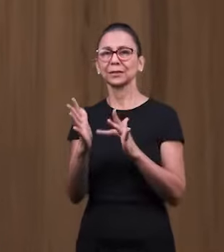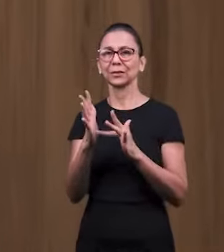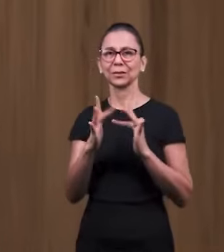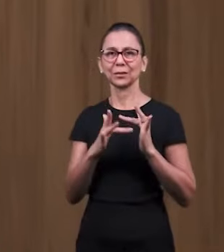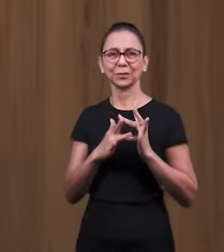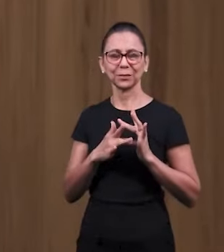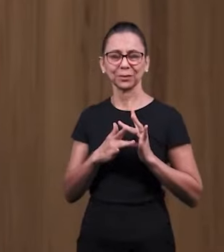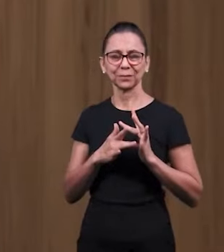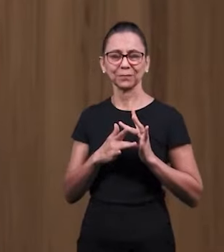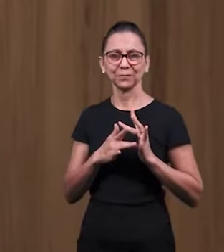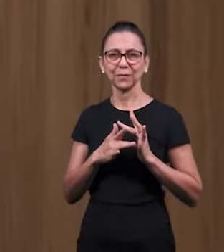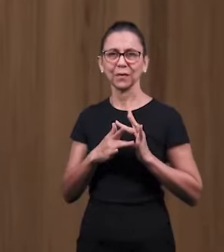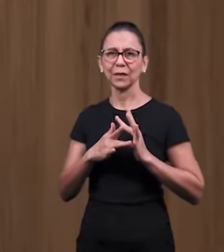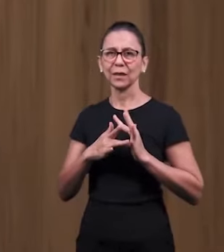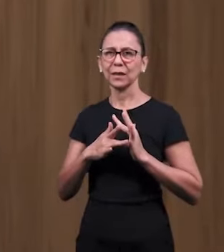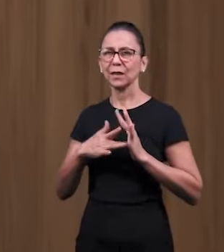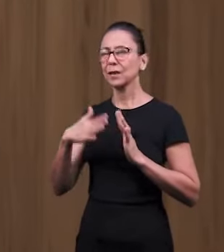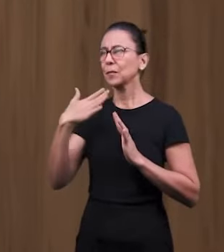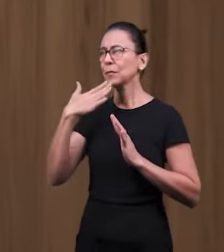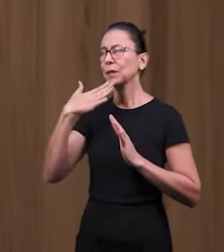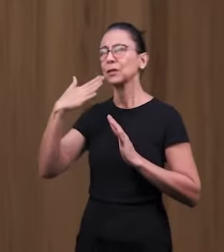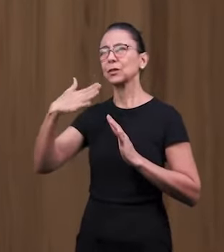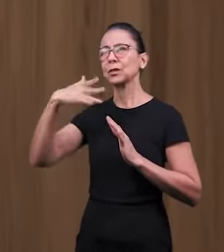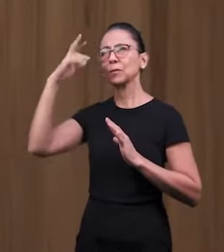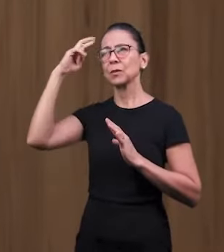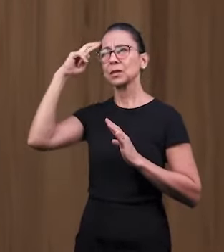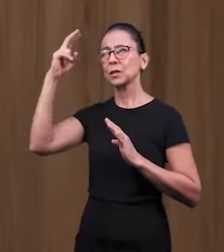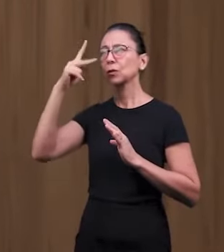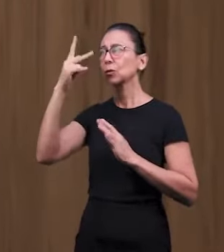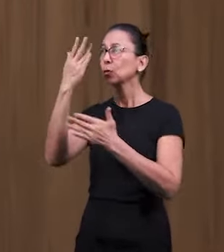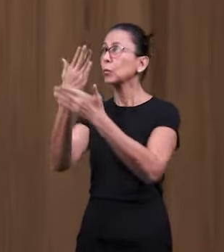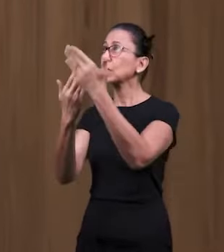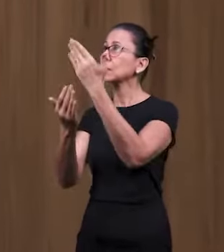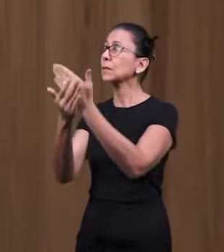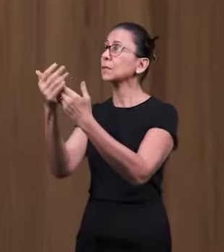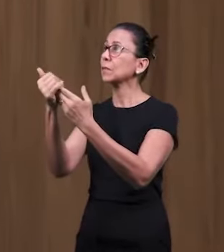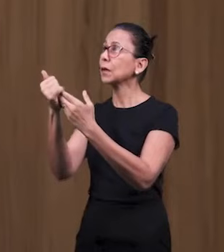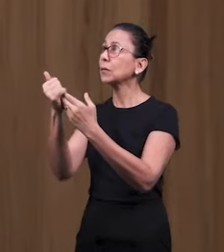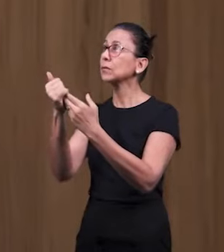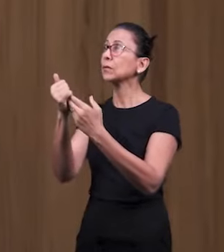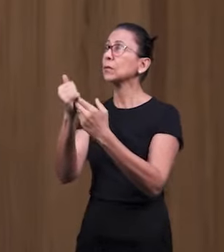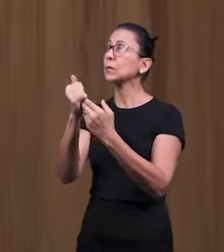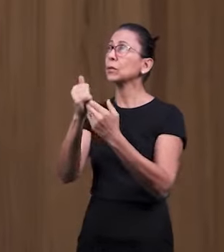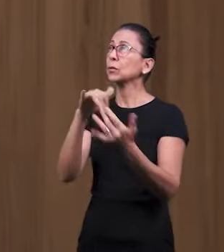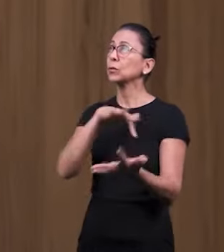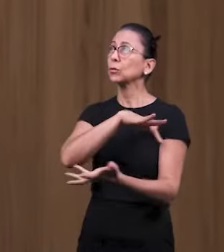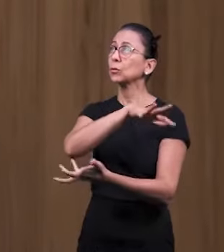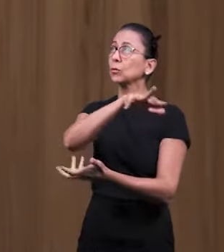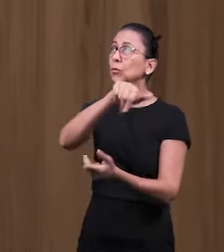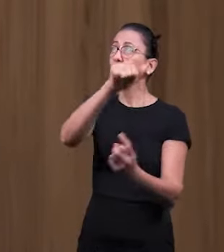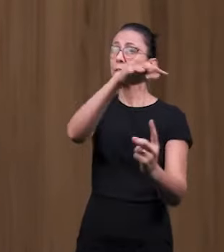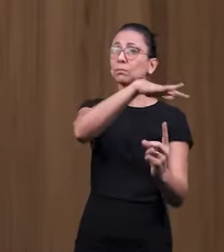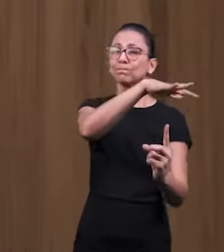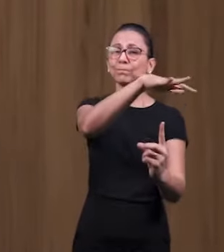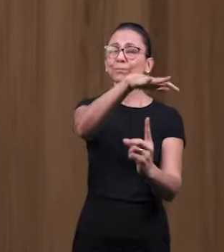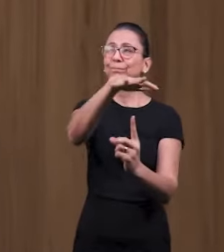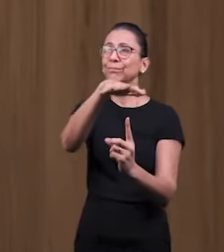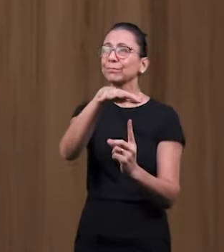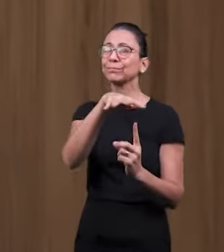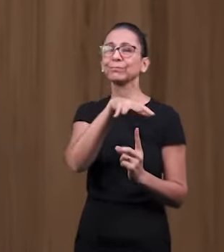крови, Иисус, чтобы рука Божья была над каждым из нас, над всей